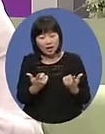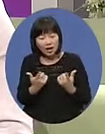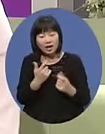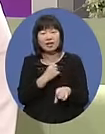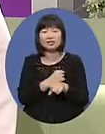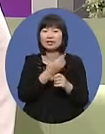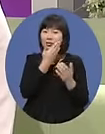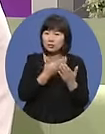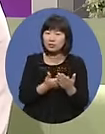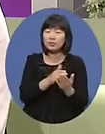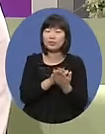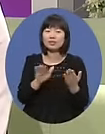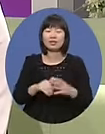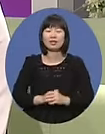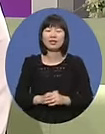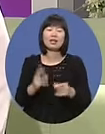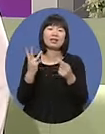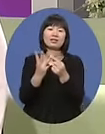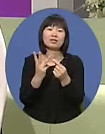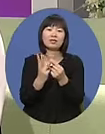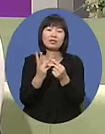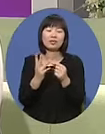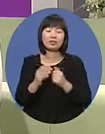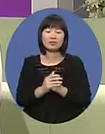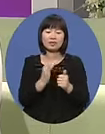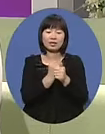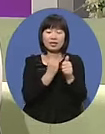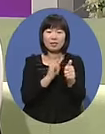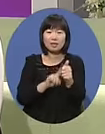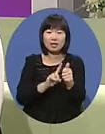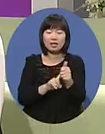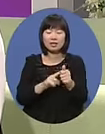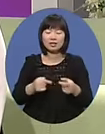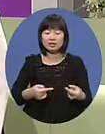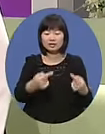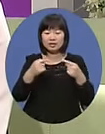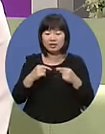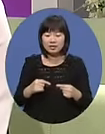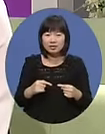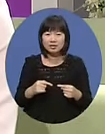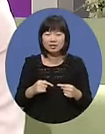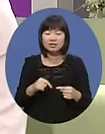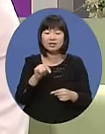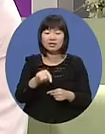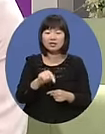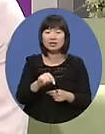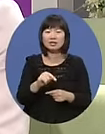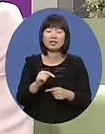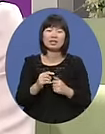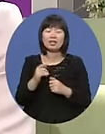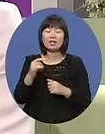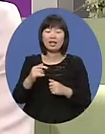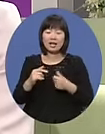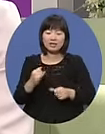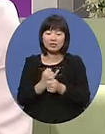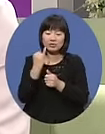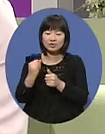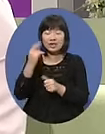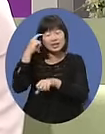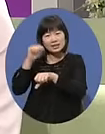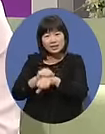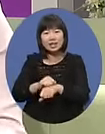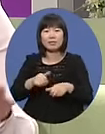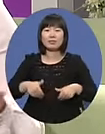굉장히 중요합니다. 그리고 이제 세 번째는 남편들을 참여시키게 하는 것이 며느리의 이제 지혜가 필요합니다.